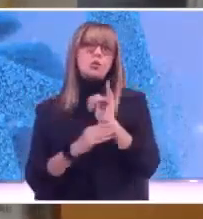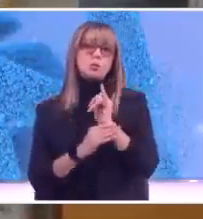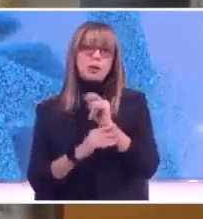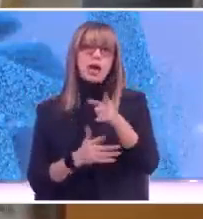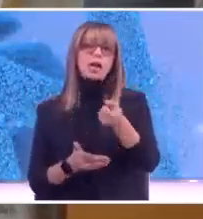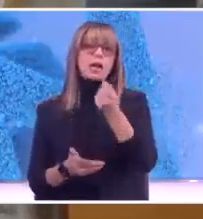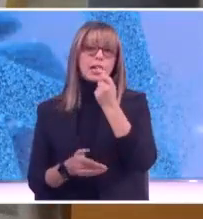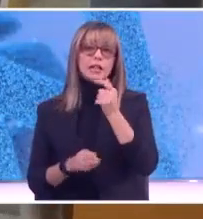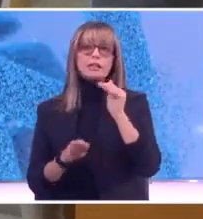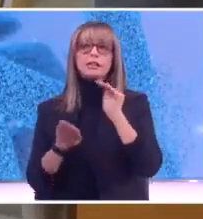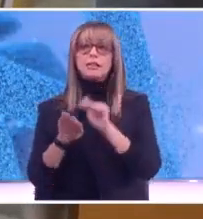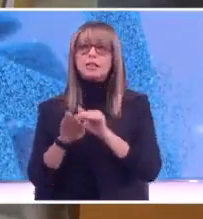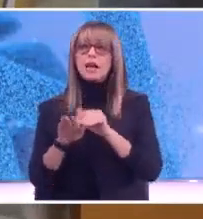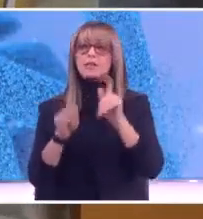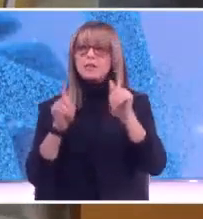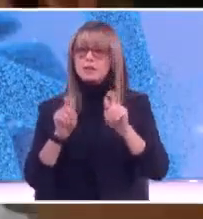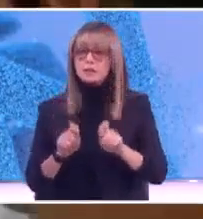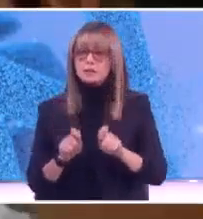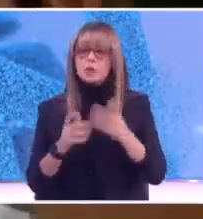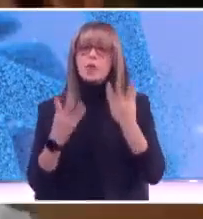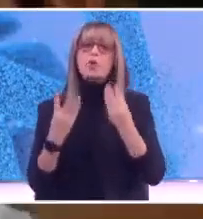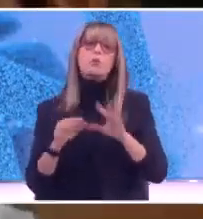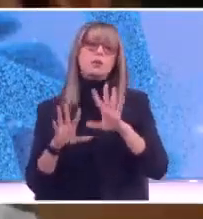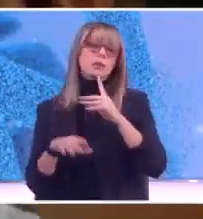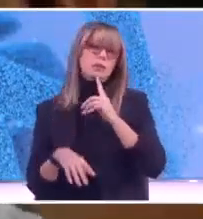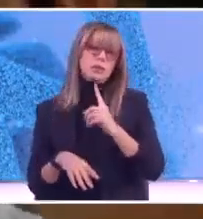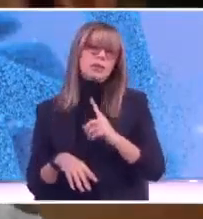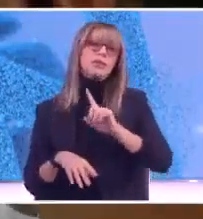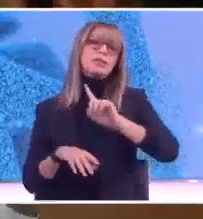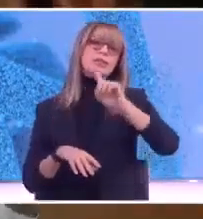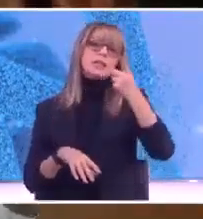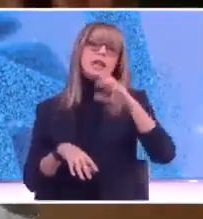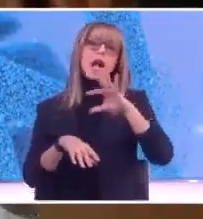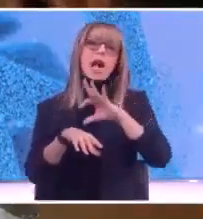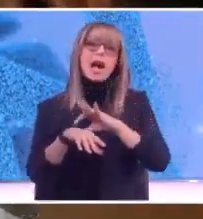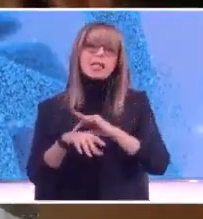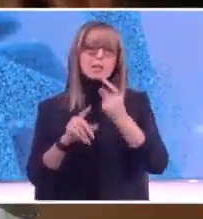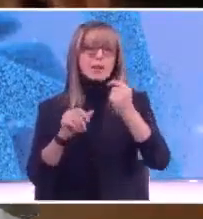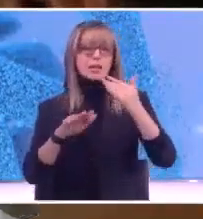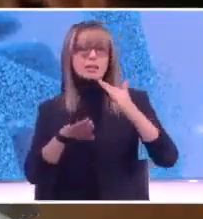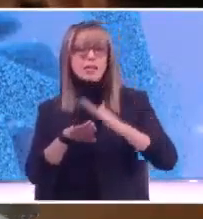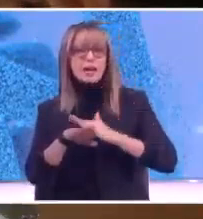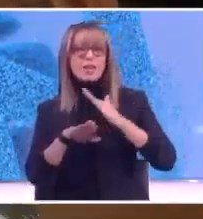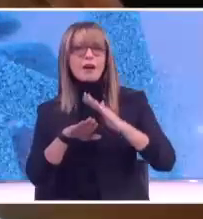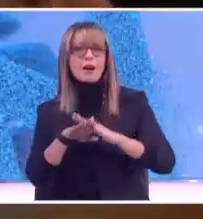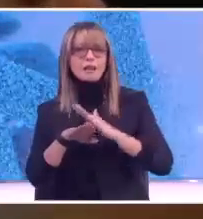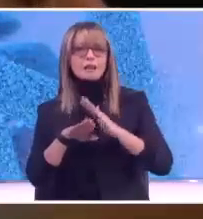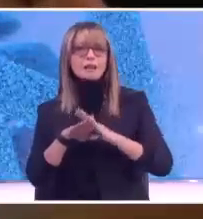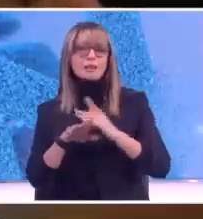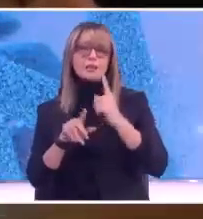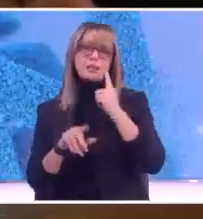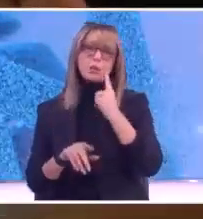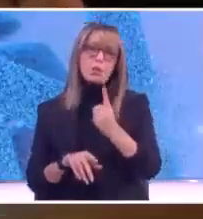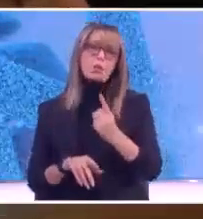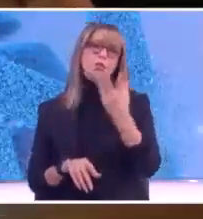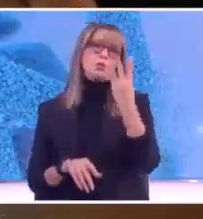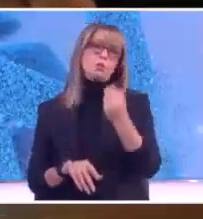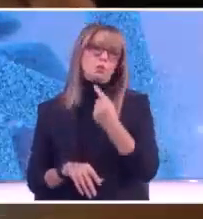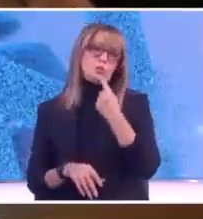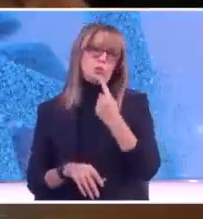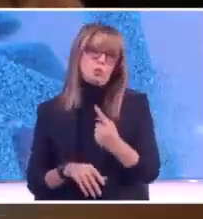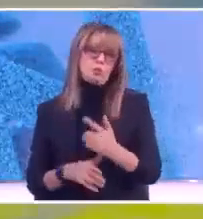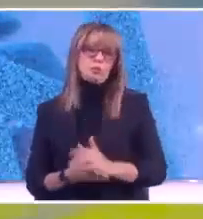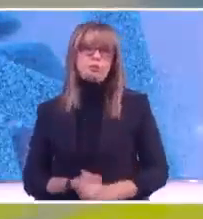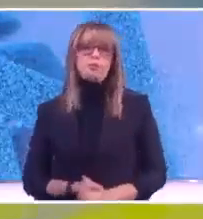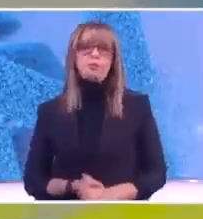Ancak uzmanlar ilacın tedavi edici olmadığını, sadece hastalığın ilerlemesini ölçülebilir şekilde